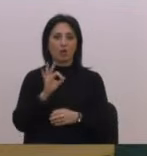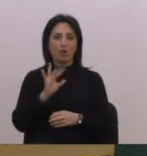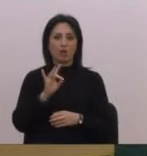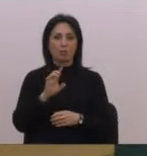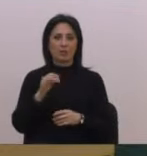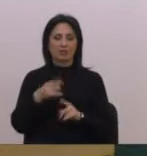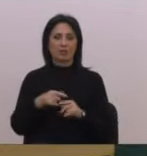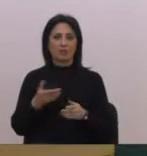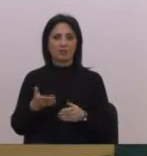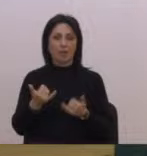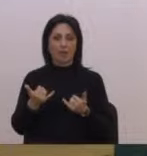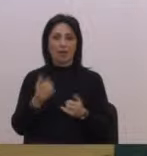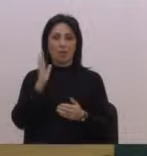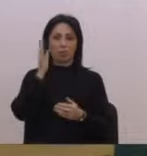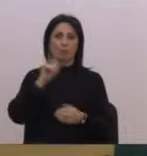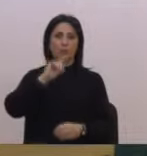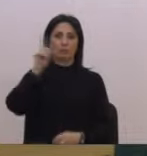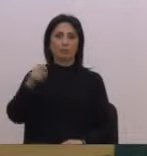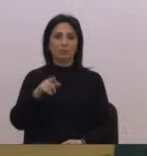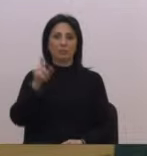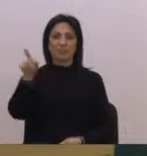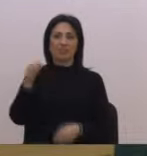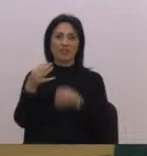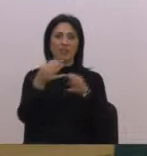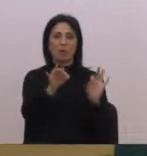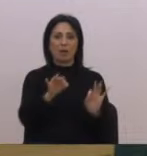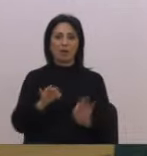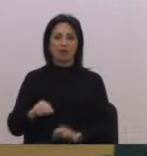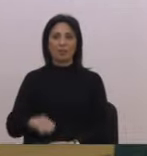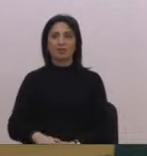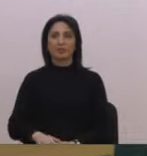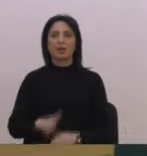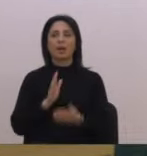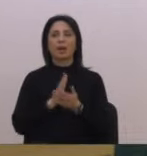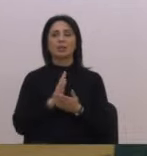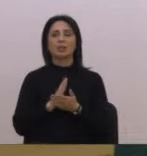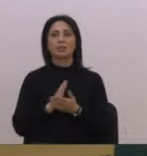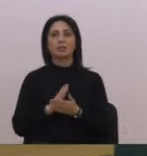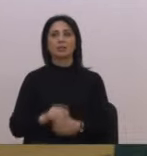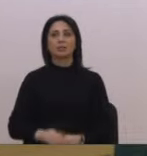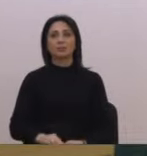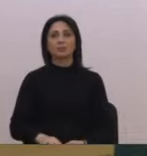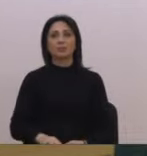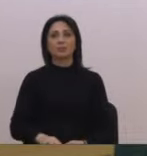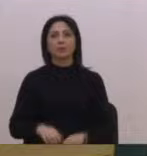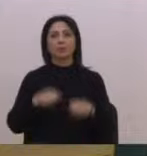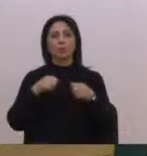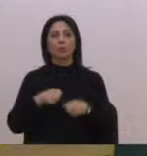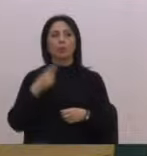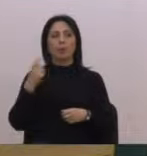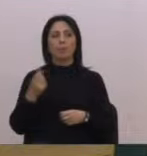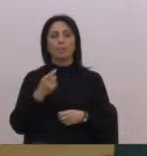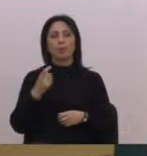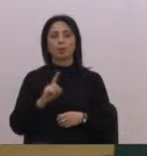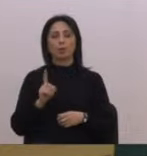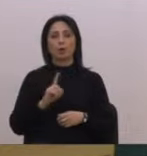ეს კომპანია ახლა თქვენი ნებართვით არის უფლება მოსილი,